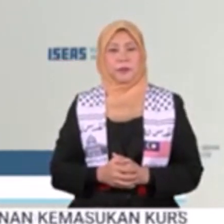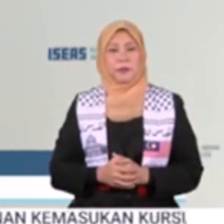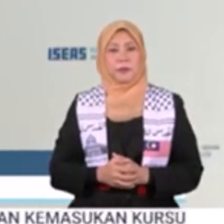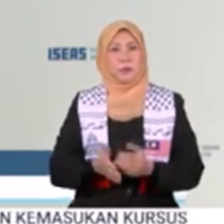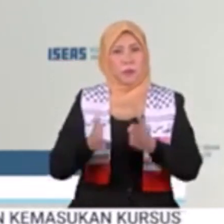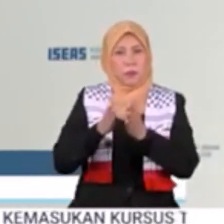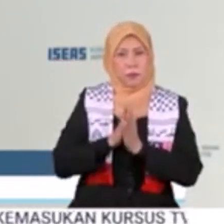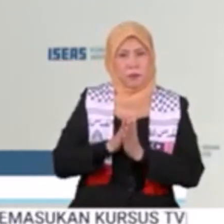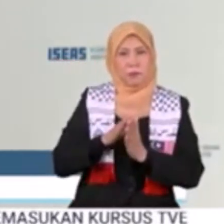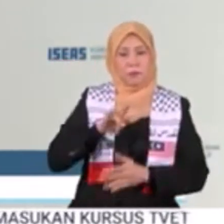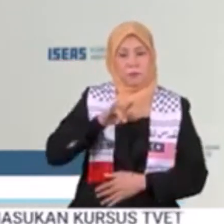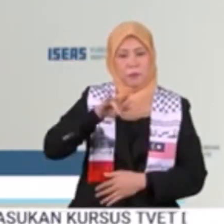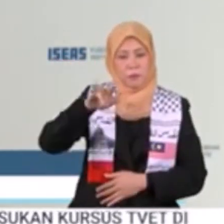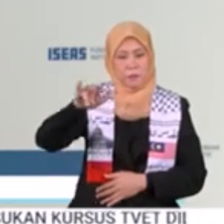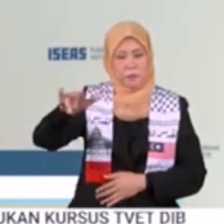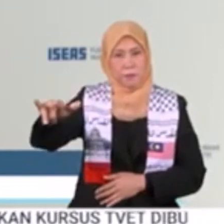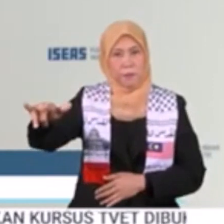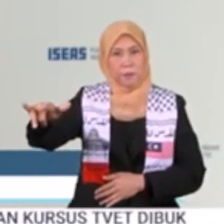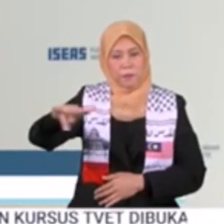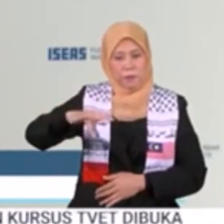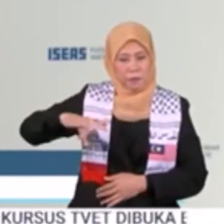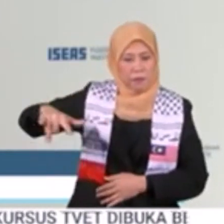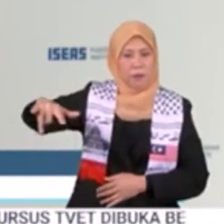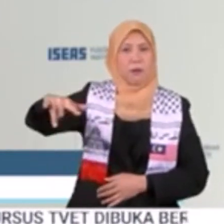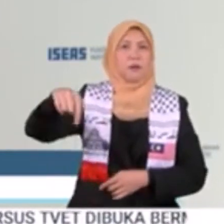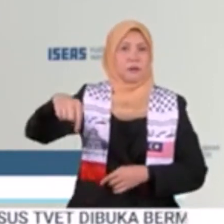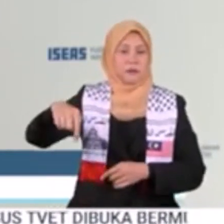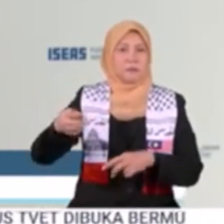ruang udara semakin meningkat